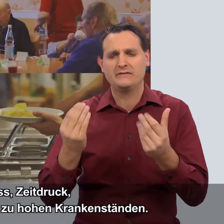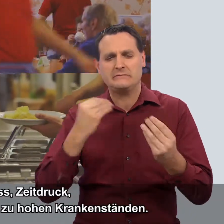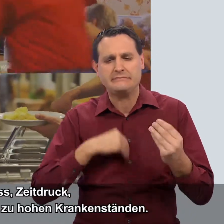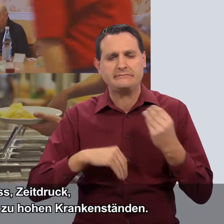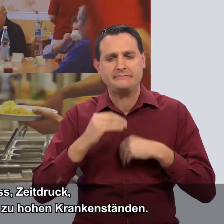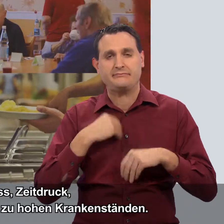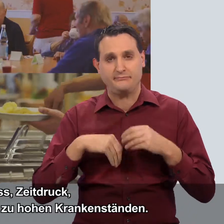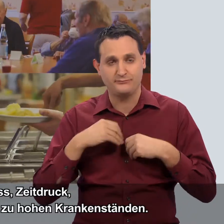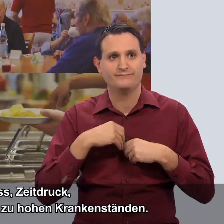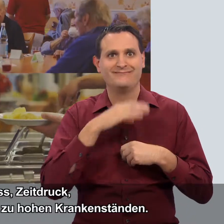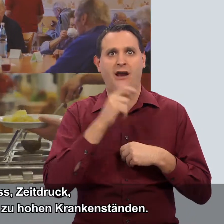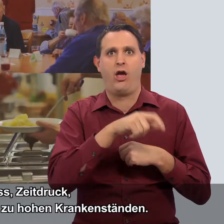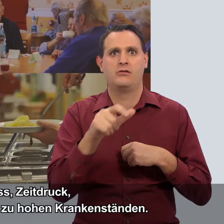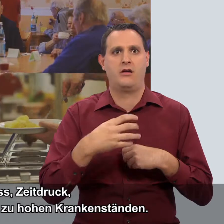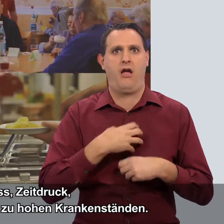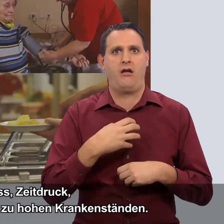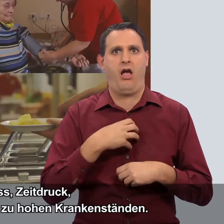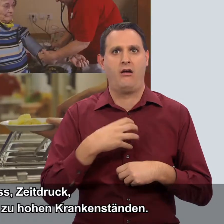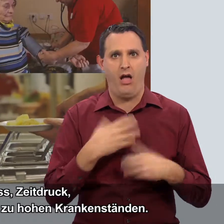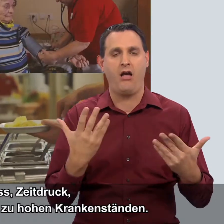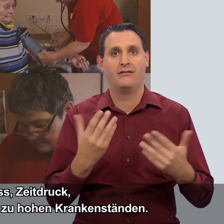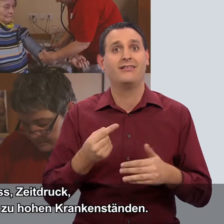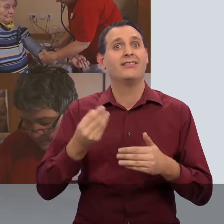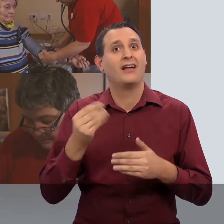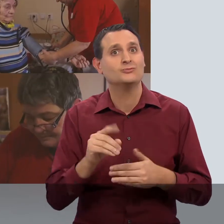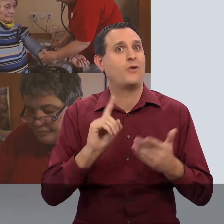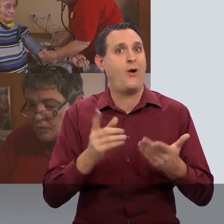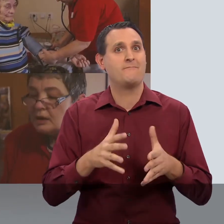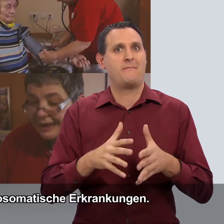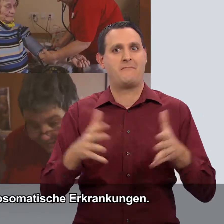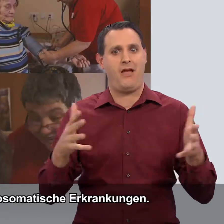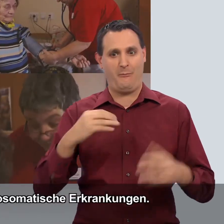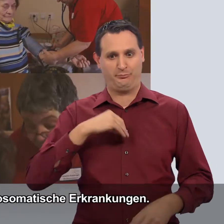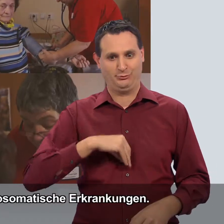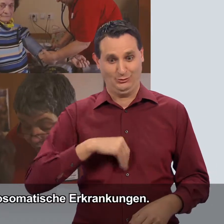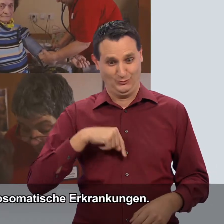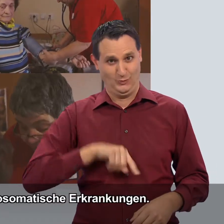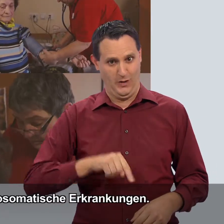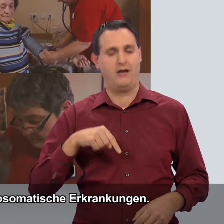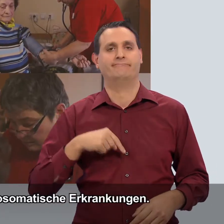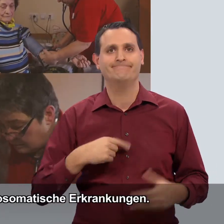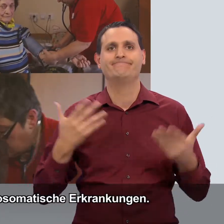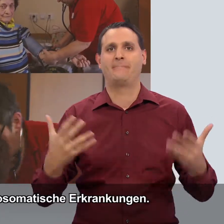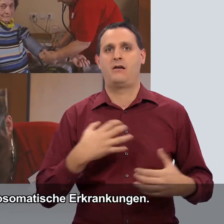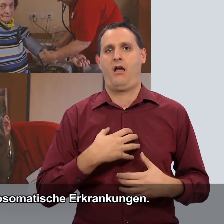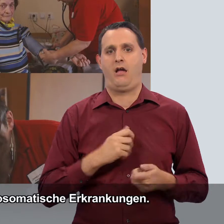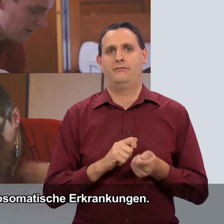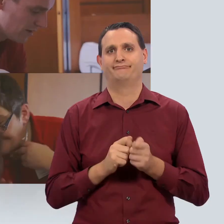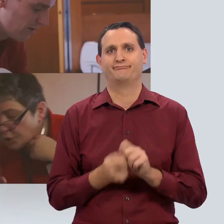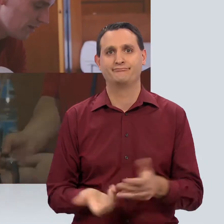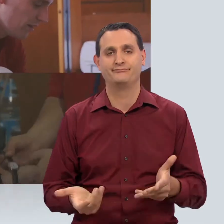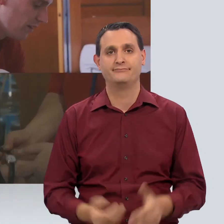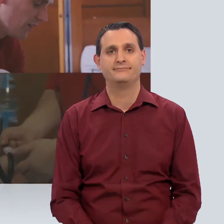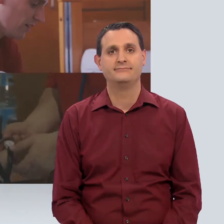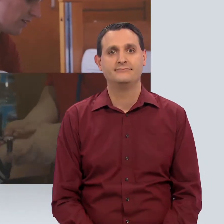Zeitdruck, stetiger Umgang mit Leid führen zu hohen Krankenständen. Dabei gibt es zunehmend psychosomatische Erkrankungen.